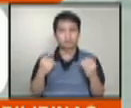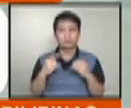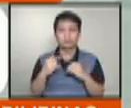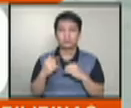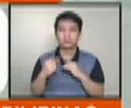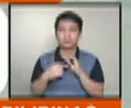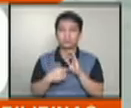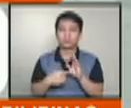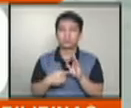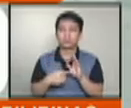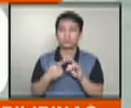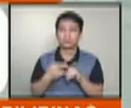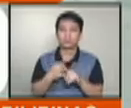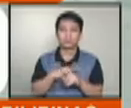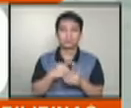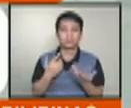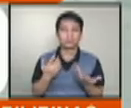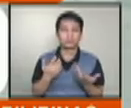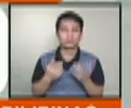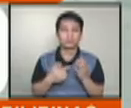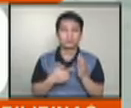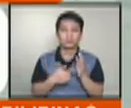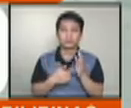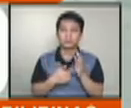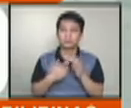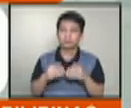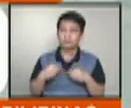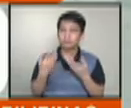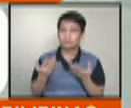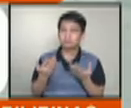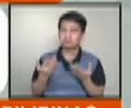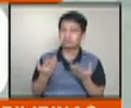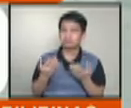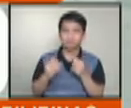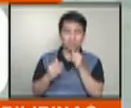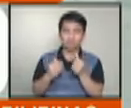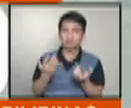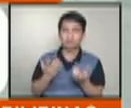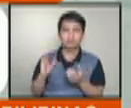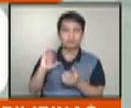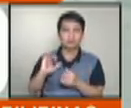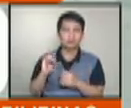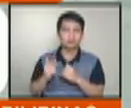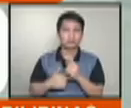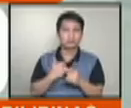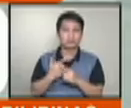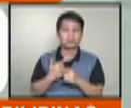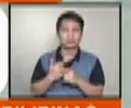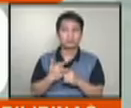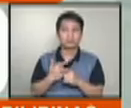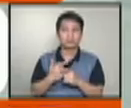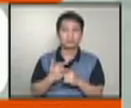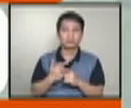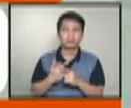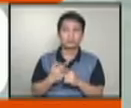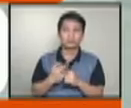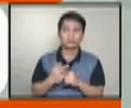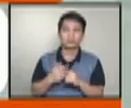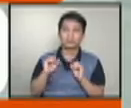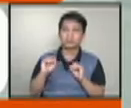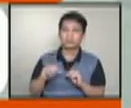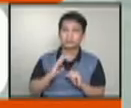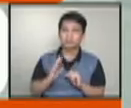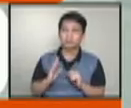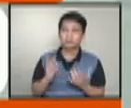po ng mga FA, saka Ayon. Sir. Pag hindi po nabigyan niya, sir, talagang ano eh, kasi matagal din po akong sector commander. Okay,